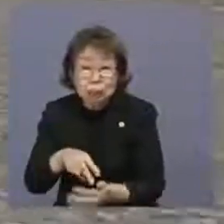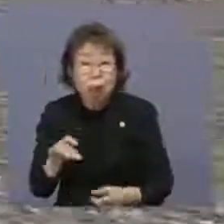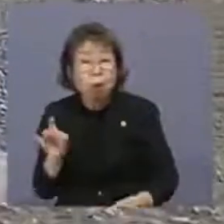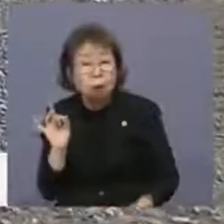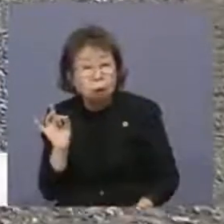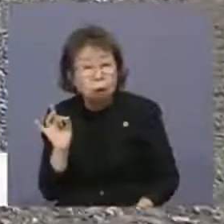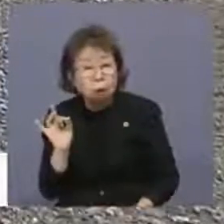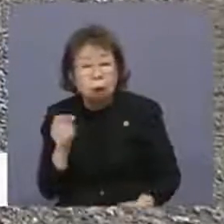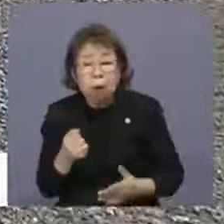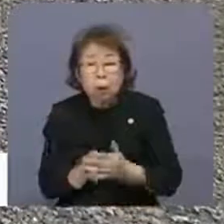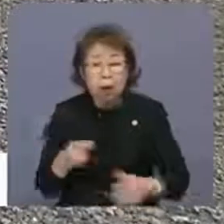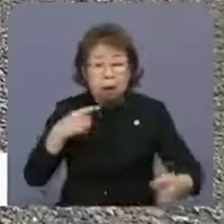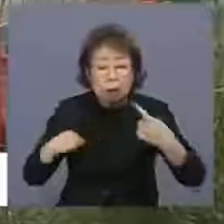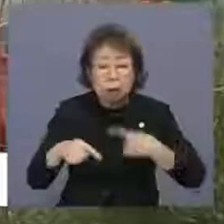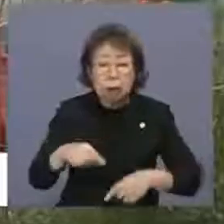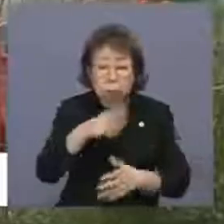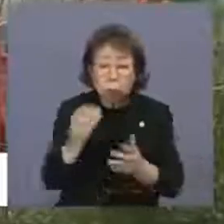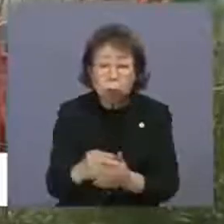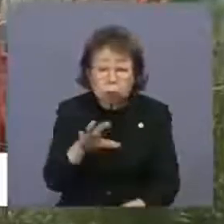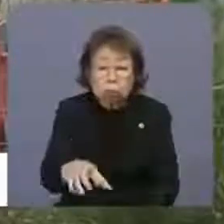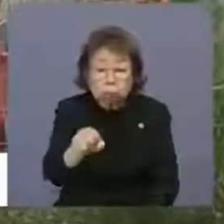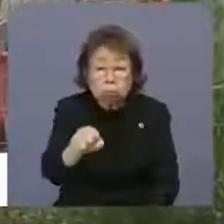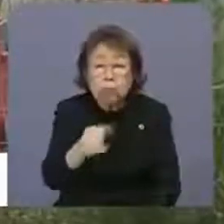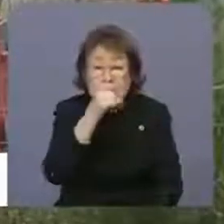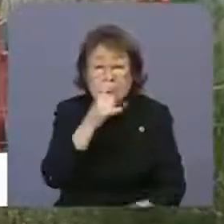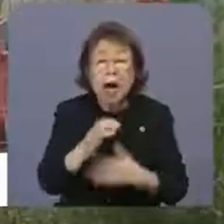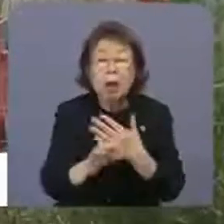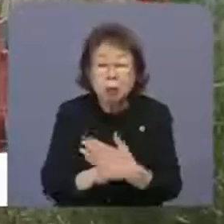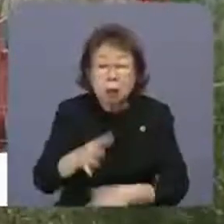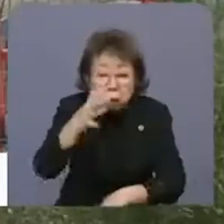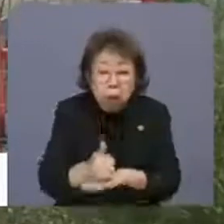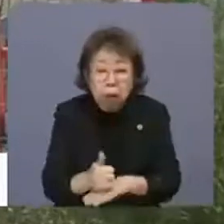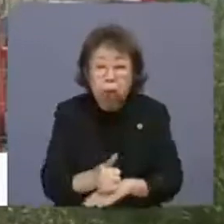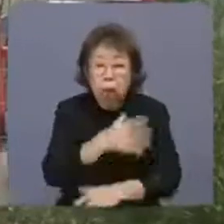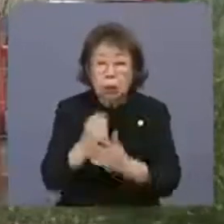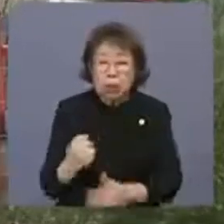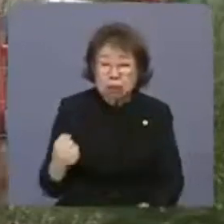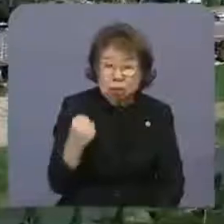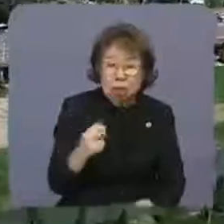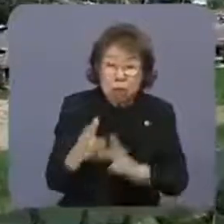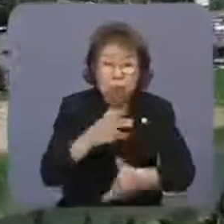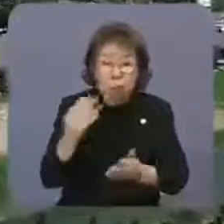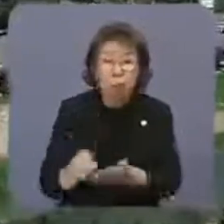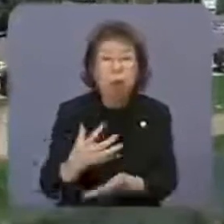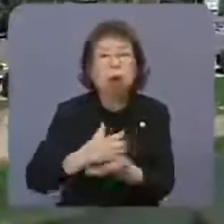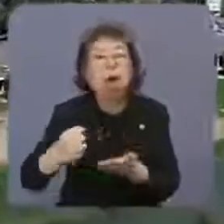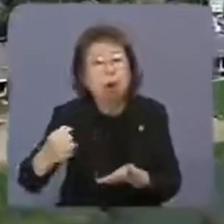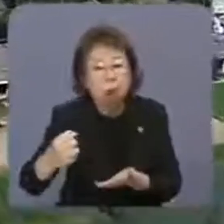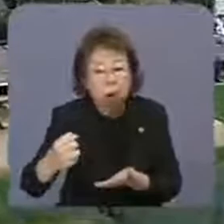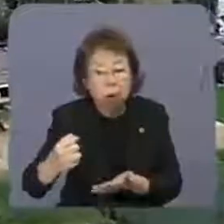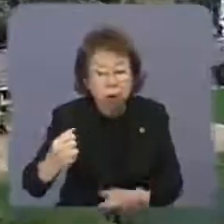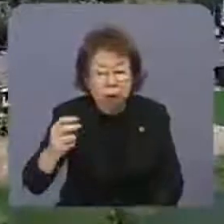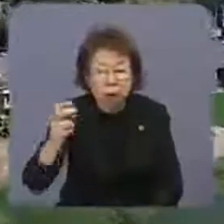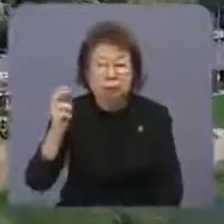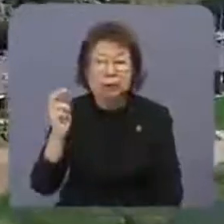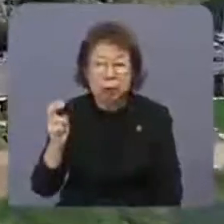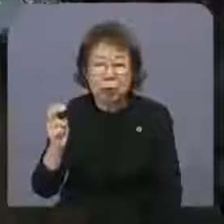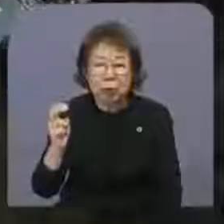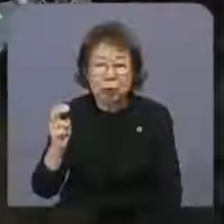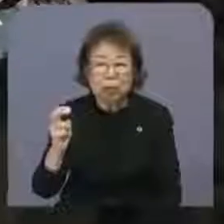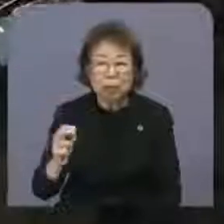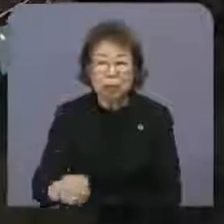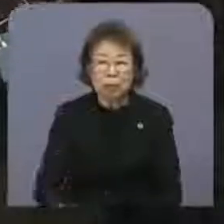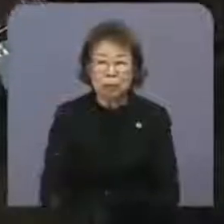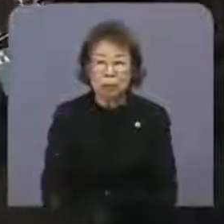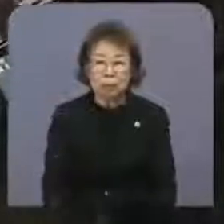놓고 정치권이 자기 지역만 챙긴다면 결국 건실한 기업들을 다른 지역의 뺏길 수밖에 없습니다